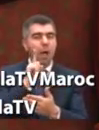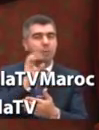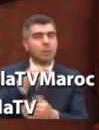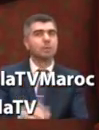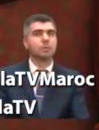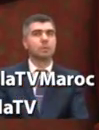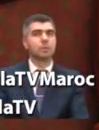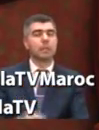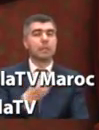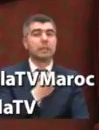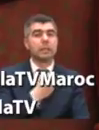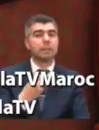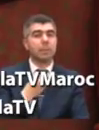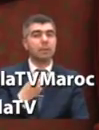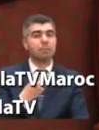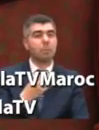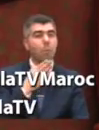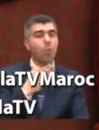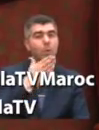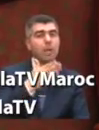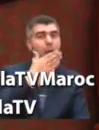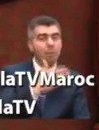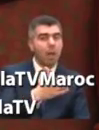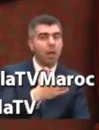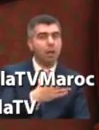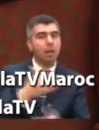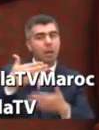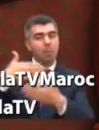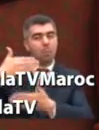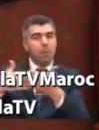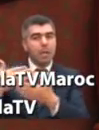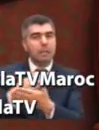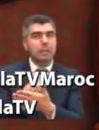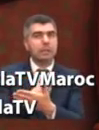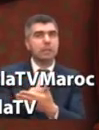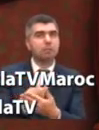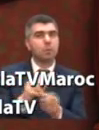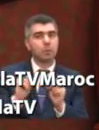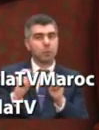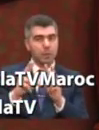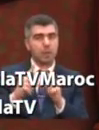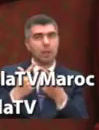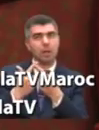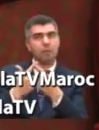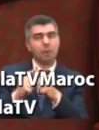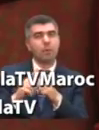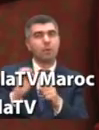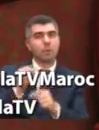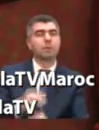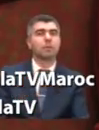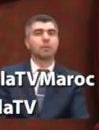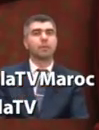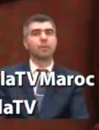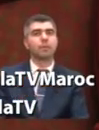كذلك الطب عن بعد لا تيليميديسين، في تحديث والانسداد ديال دور الولاده وتطوير المستعجلات الانجابيه، هذه عمل ديال